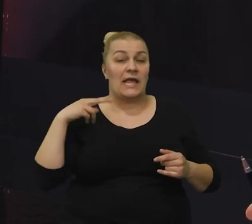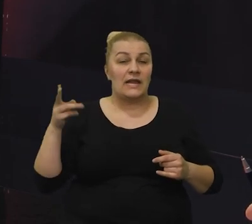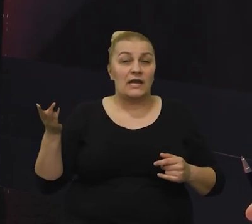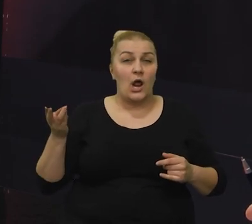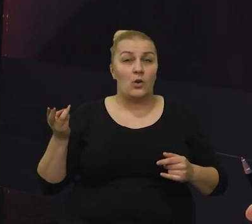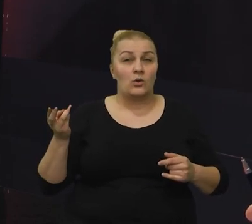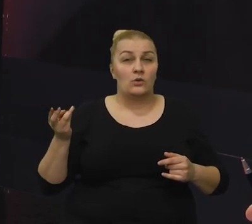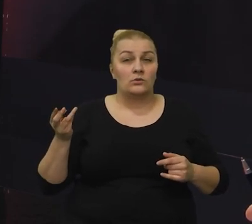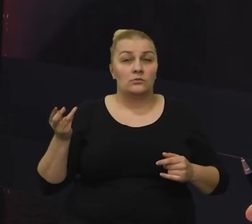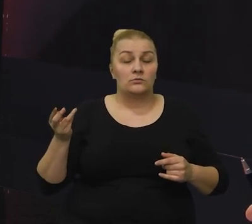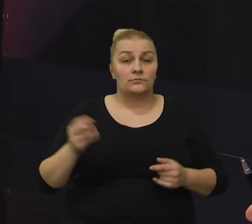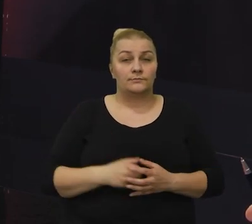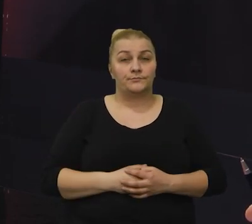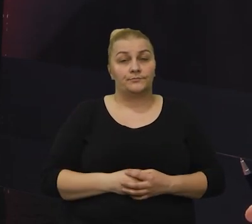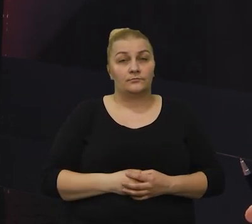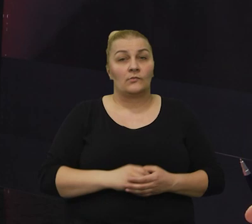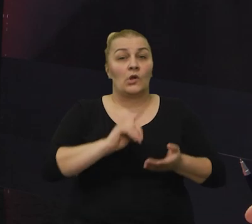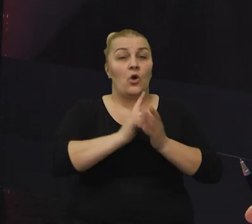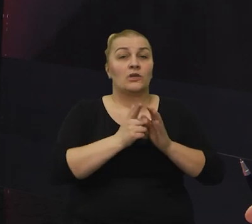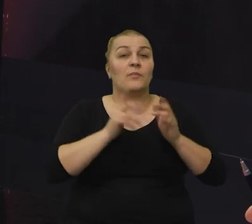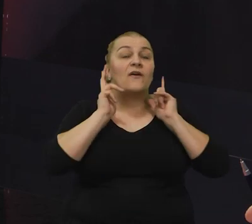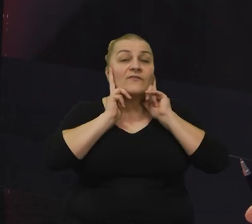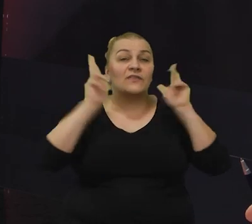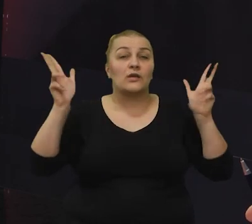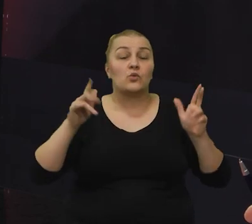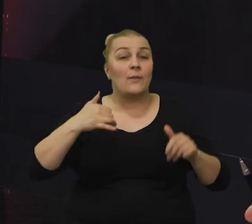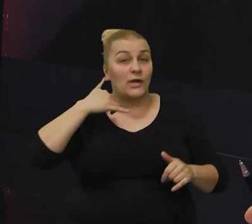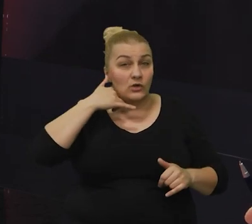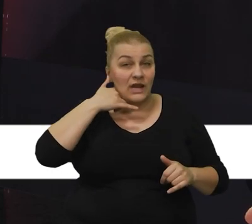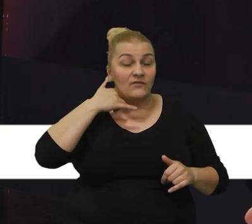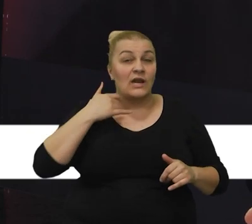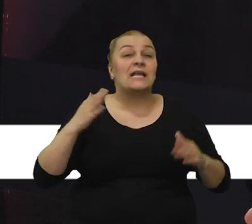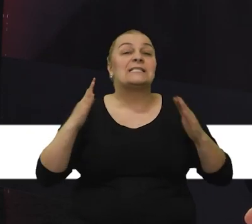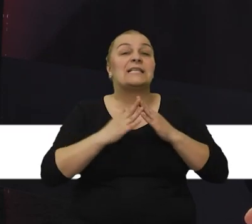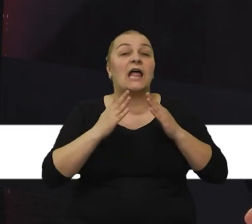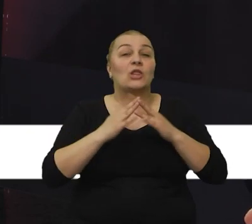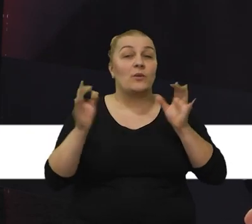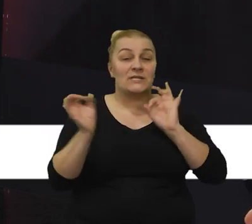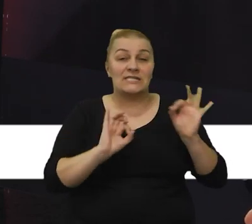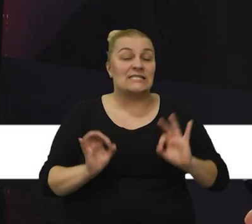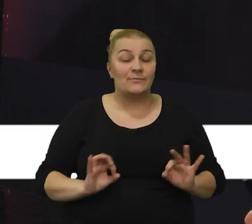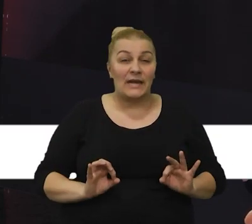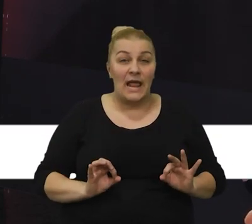general, ona se javila i odmah vikla preko telefona za dom spremni.